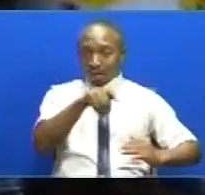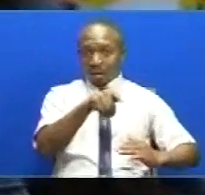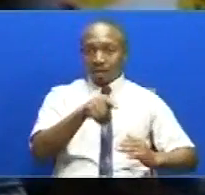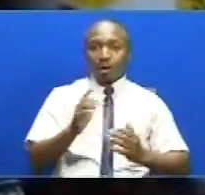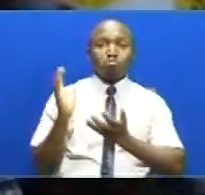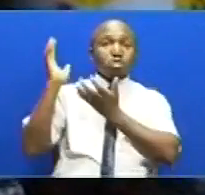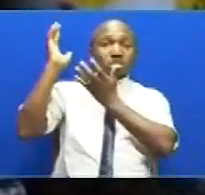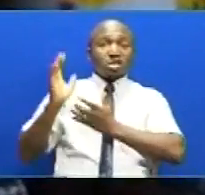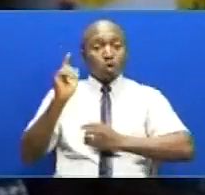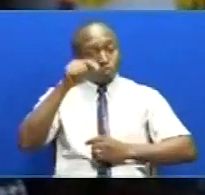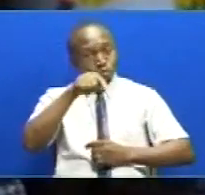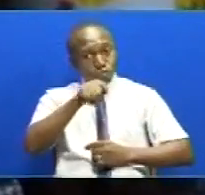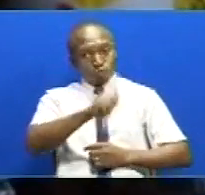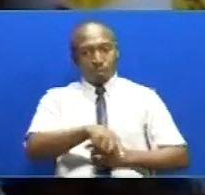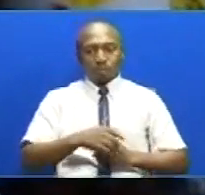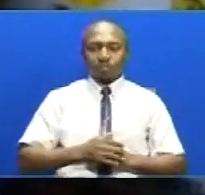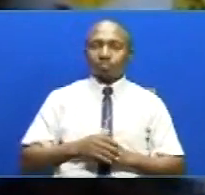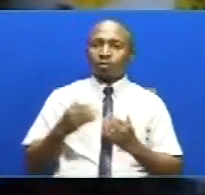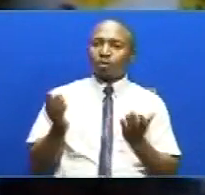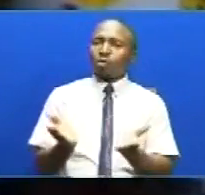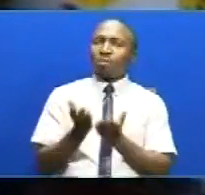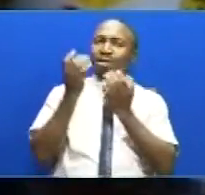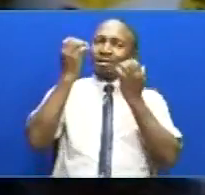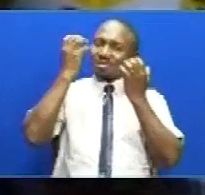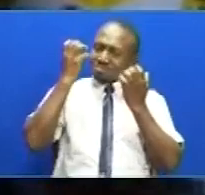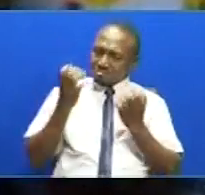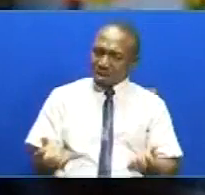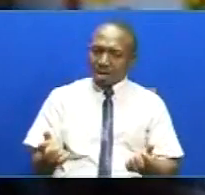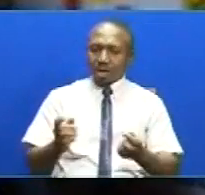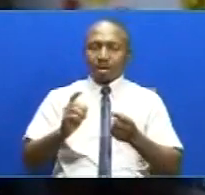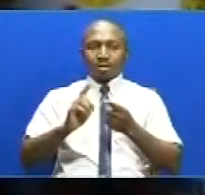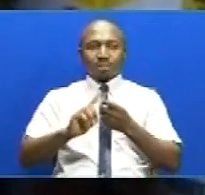huu. Bahati mbaya sana